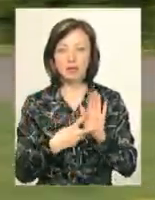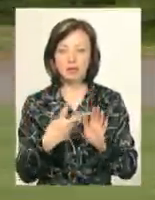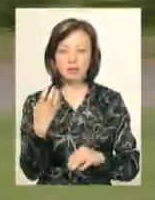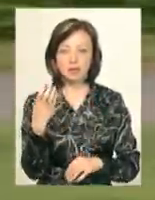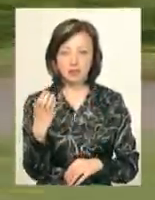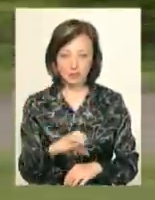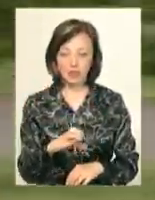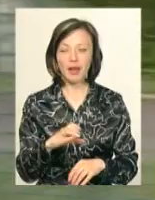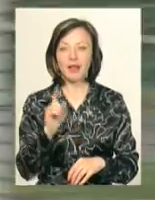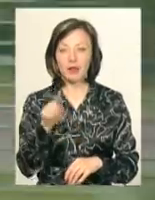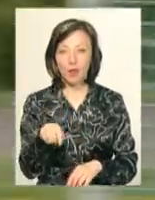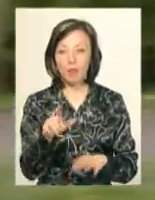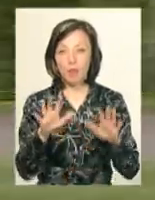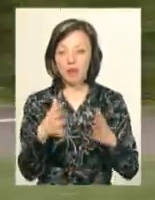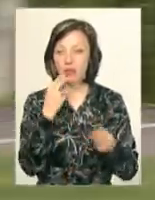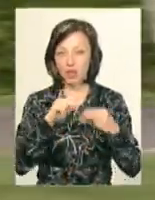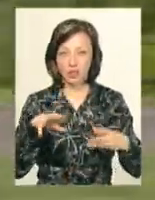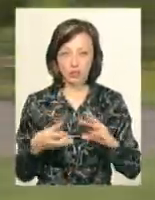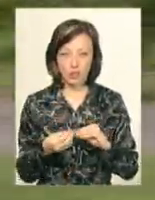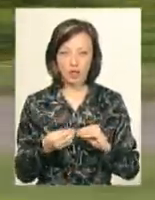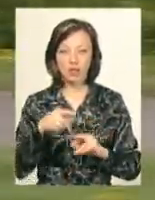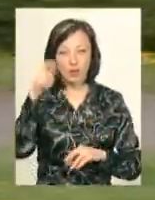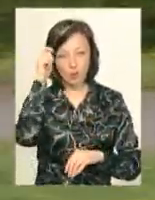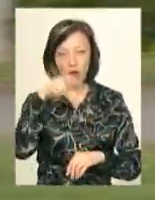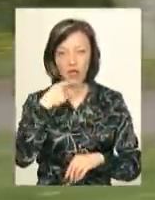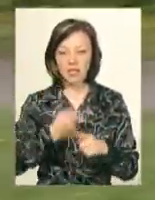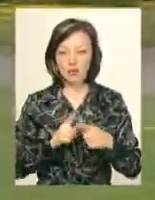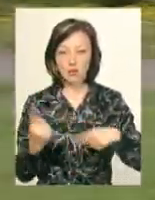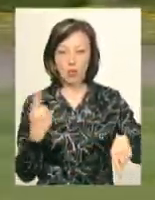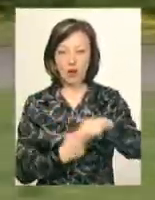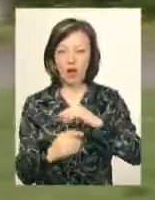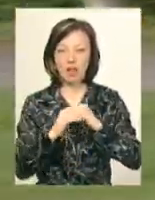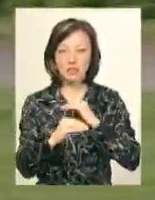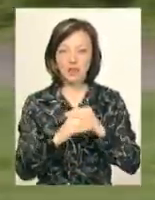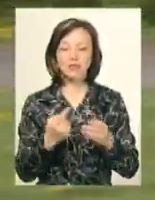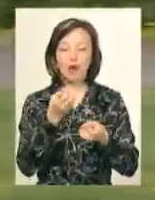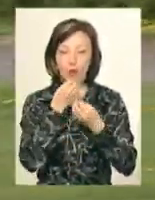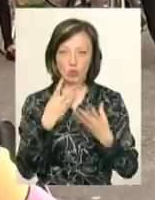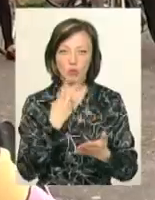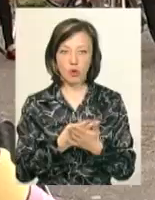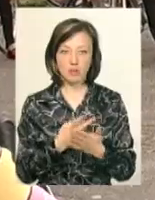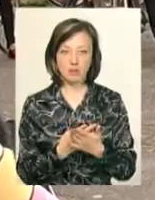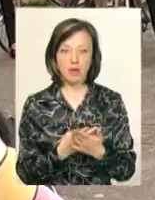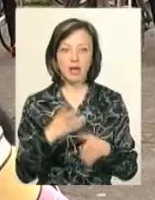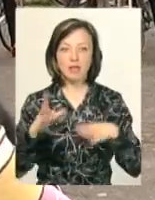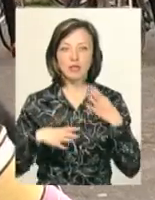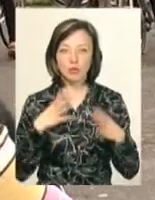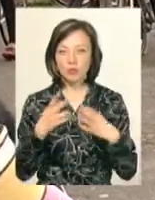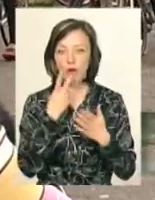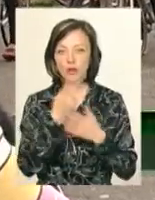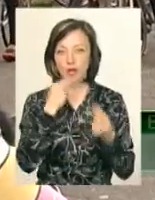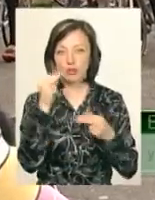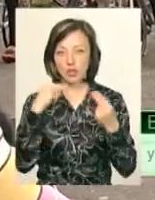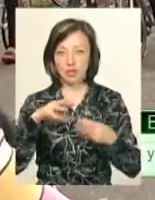45,17 секунди. На той момент змагань це був найкращий результат. Юнак каже, на цьому треку, вкритому асфальтом, це хороший показник. Тренуюся, показуєш все лучше і